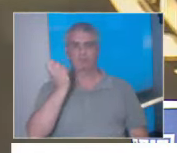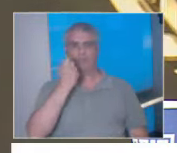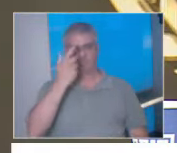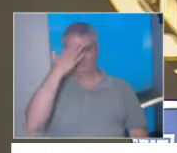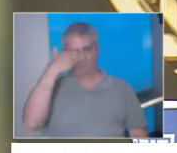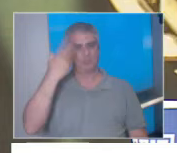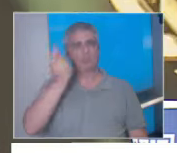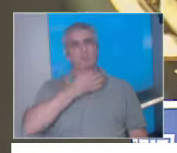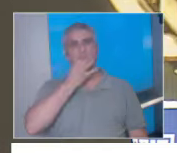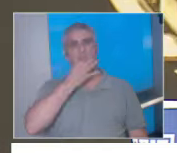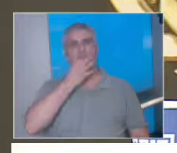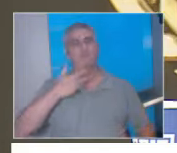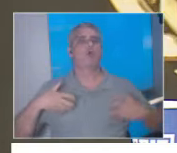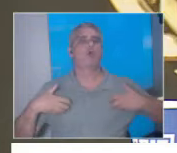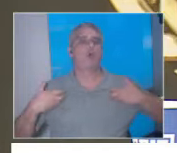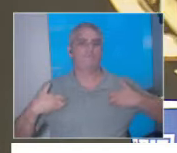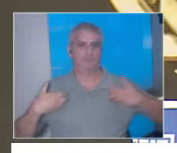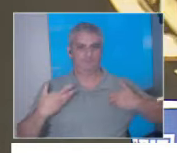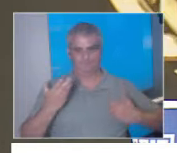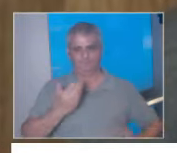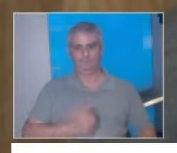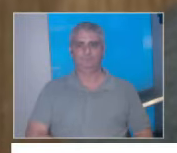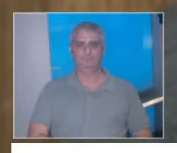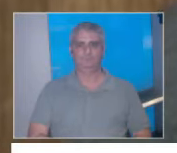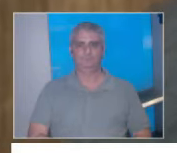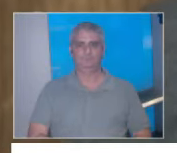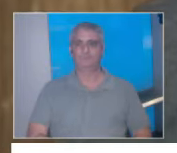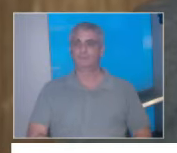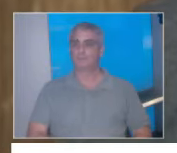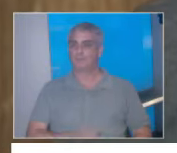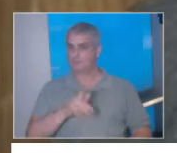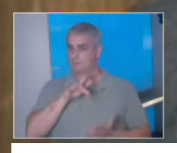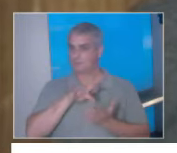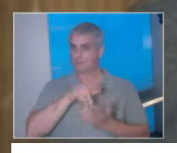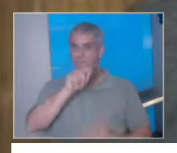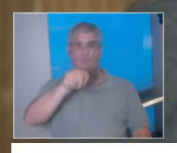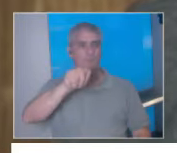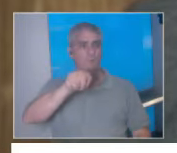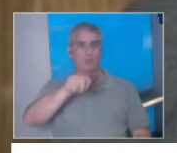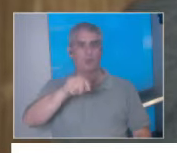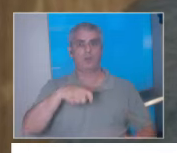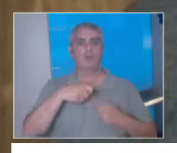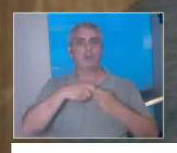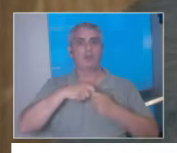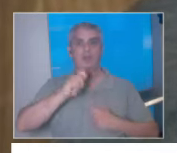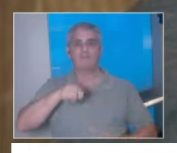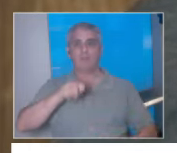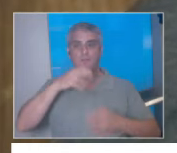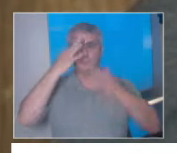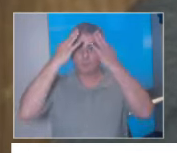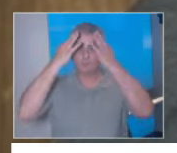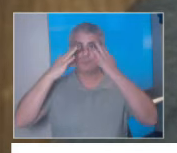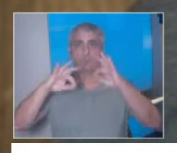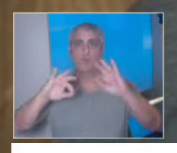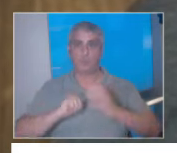שידוע כנאום הקופים. הנה. ויושב פה חבר כנסת